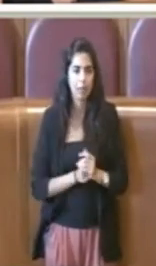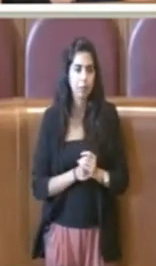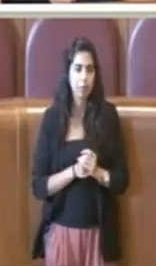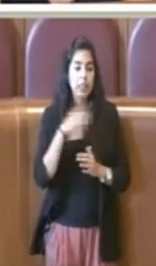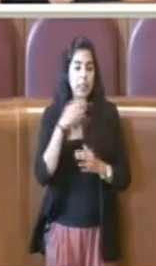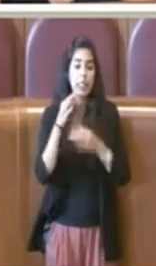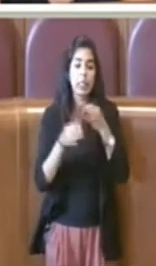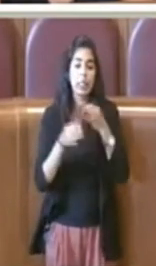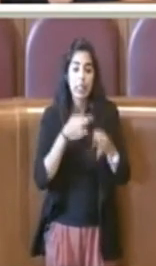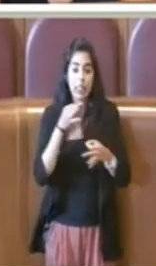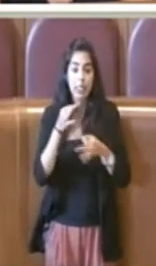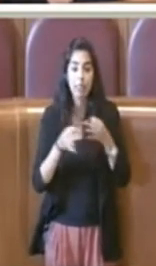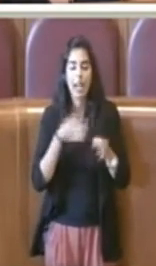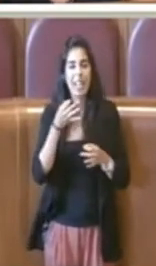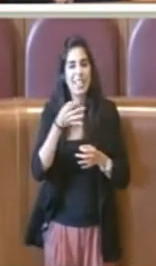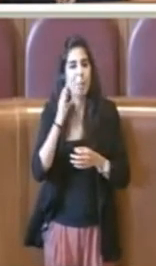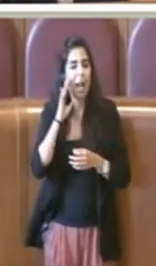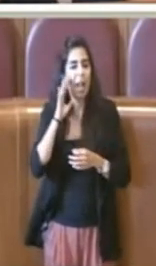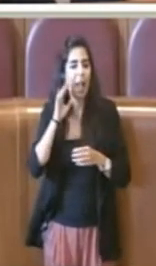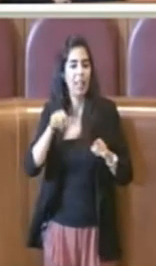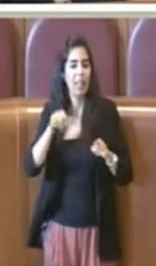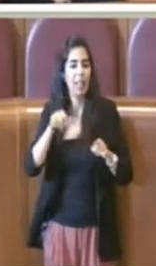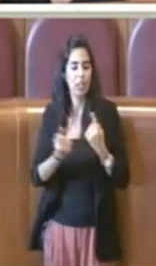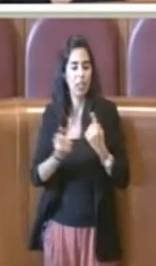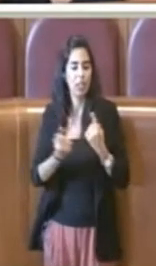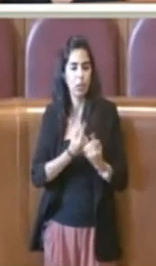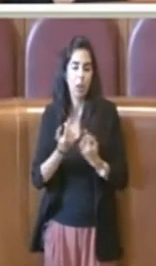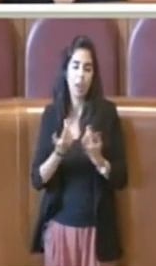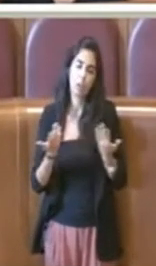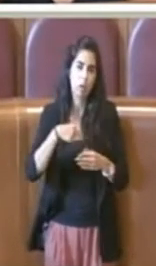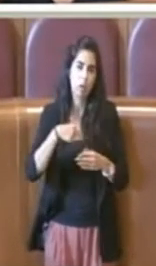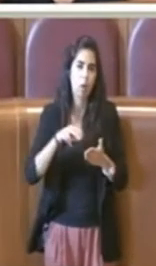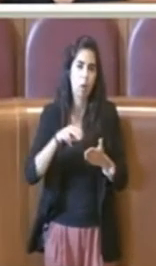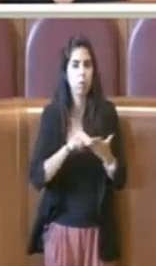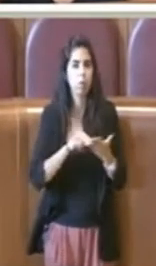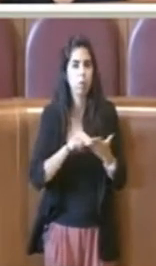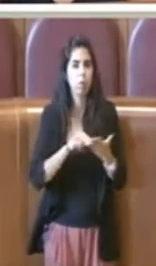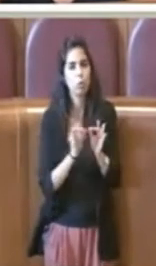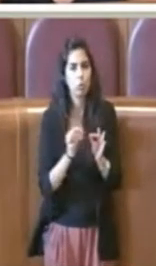attenzione vigile alla questione, quindi il voto sarà assolutamente affermativo. Grazie.